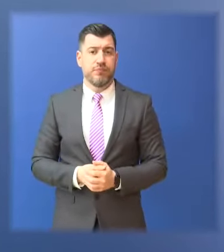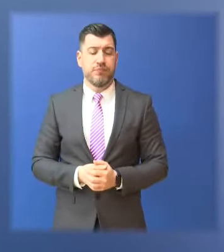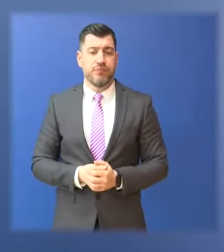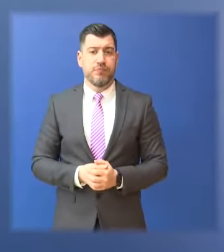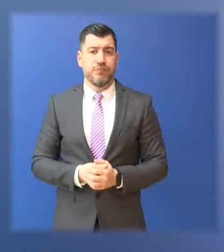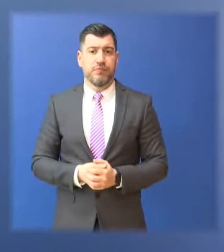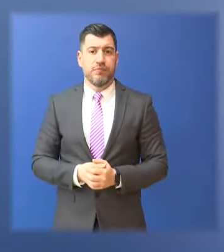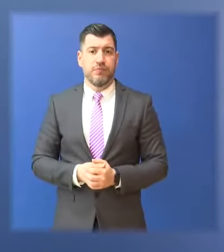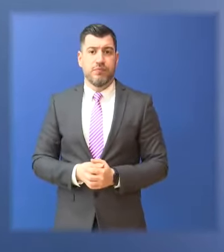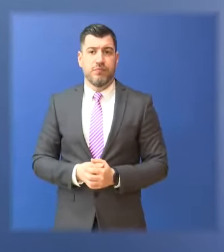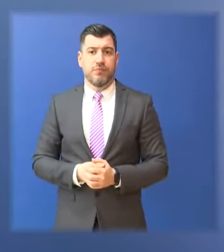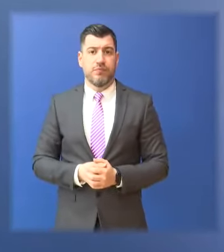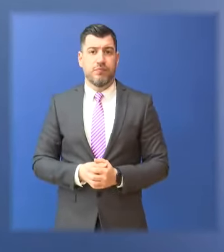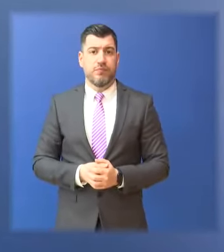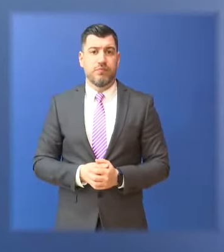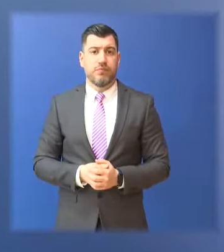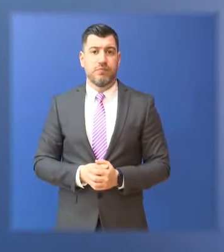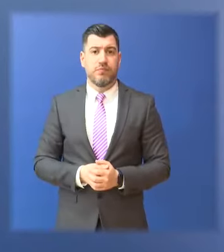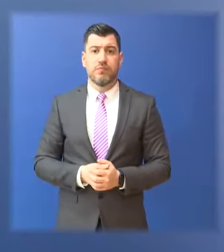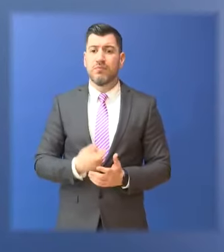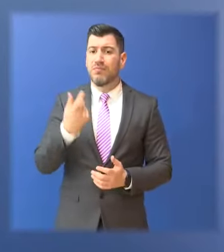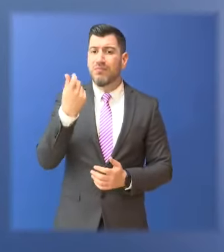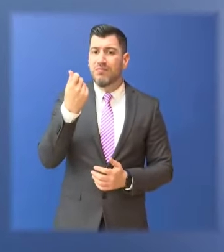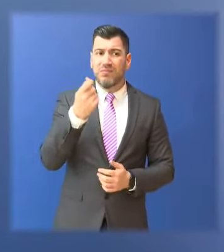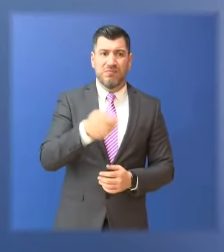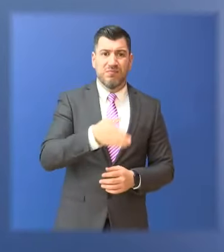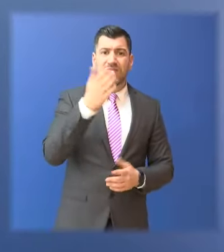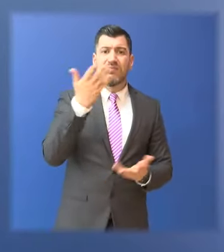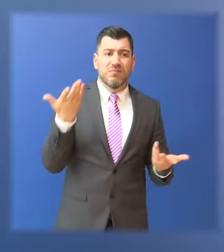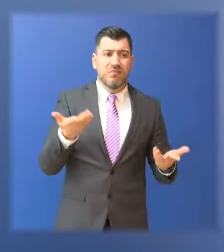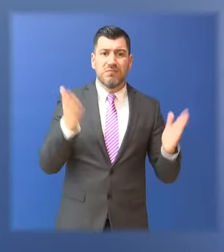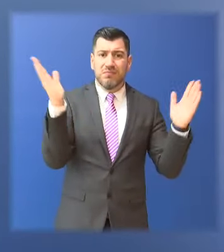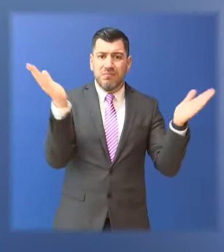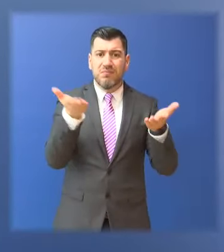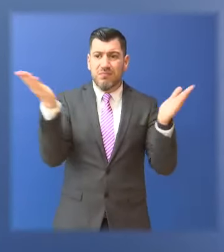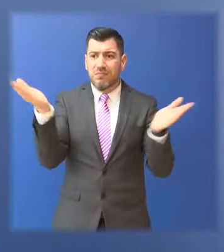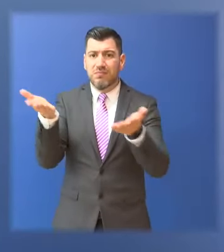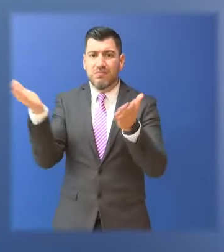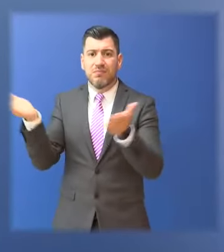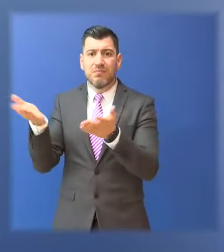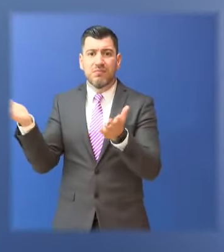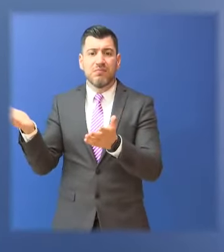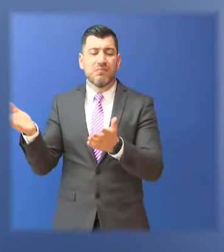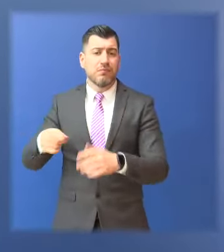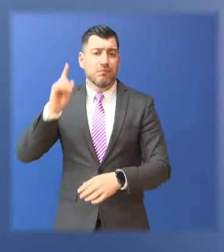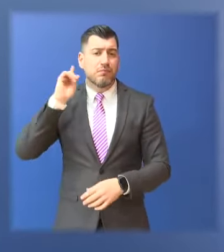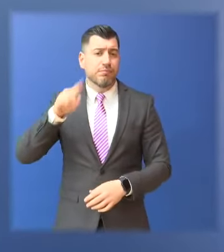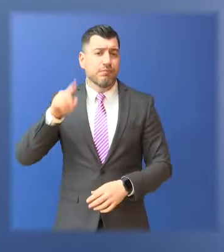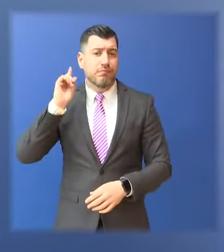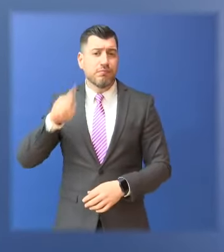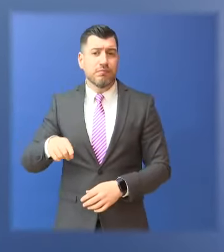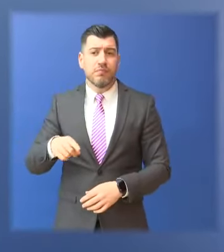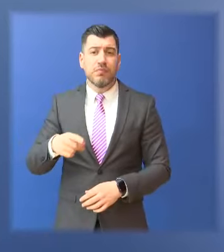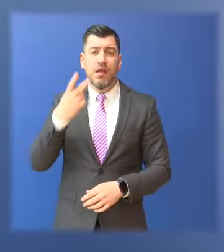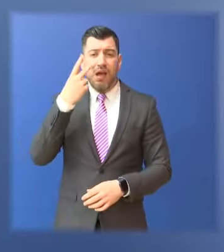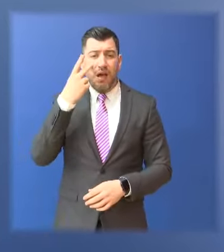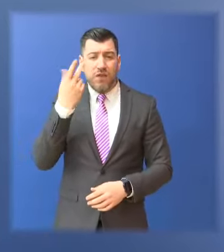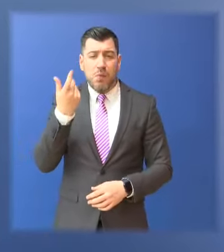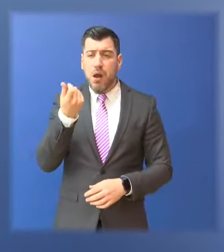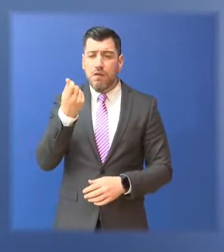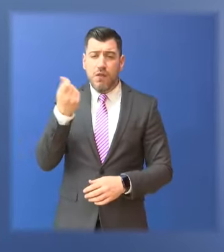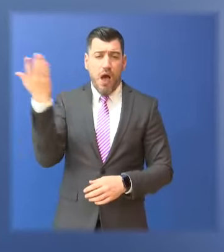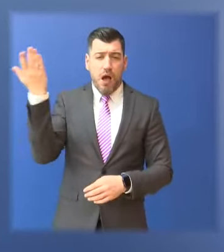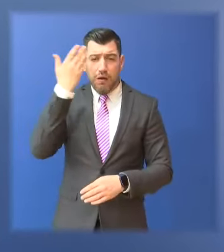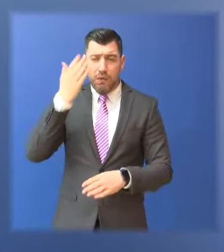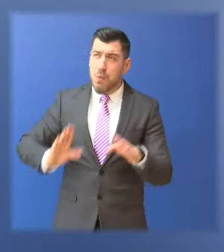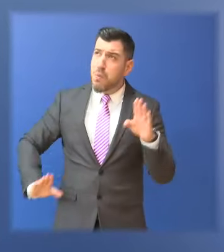να τιμολογούν χωρίς να υπολογίζουν τίποτα. Βλέπουμε ένα ράλι ακρίβειας. Πώς συνάδει